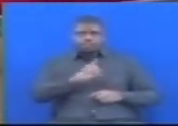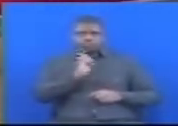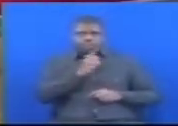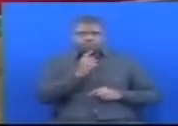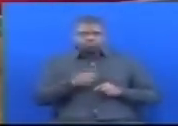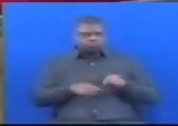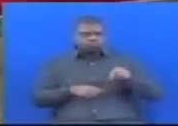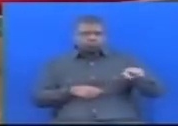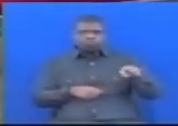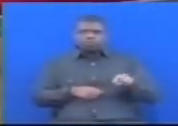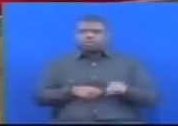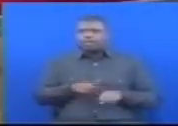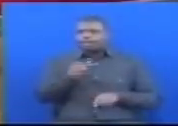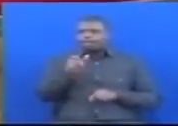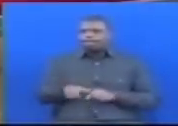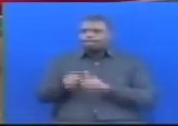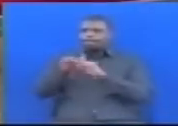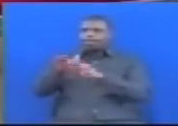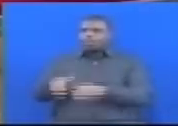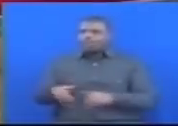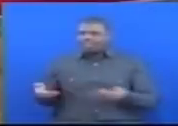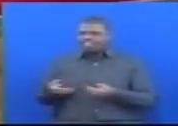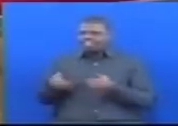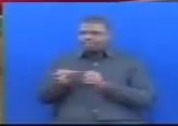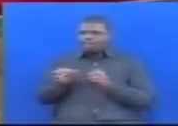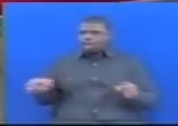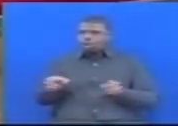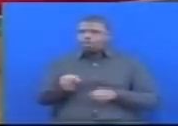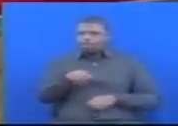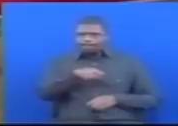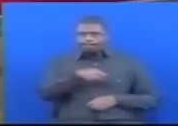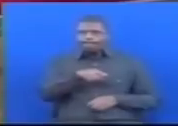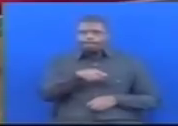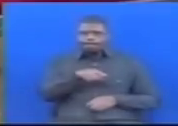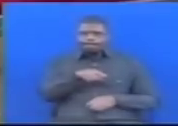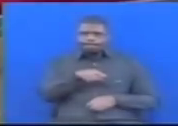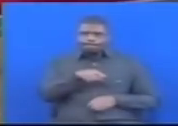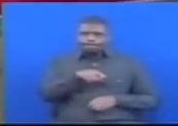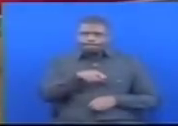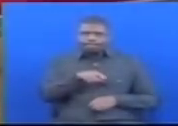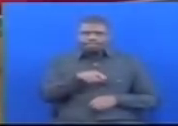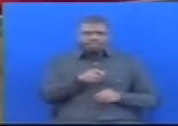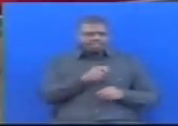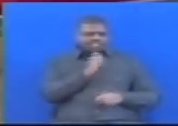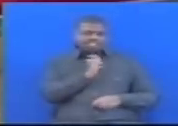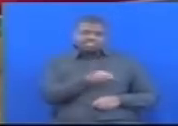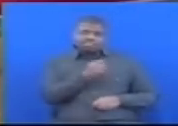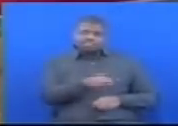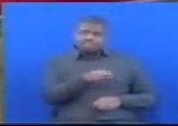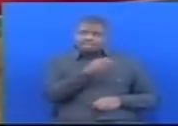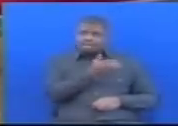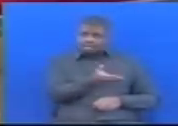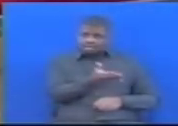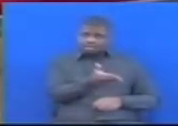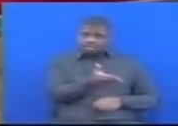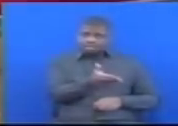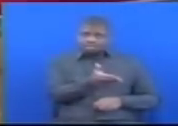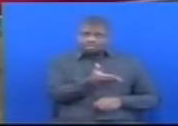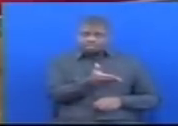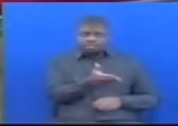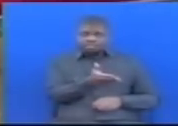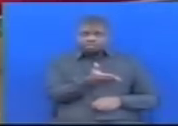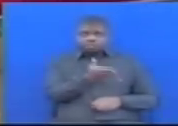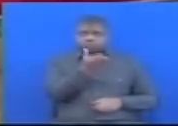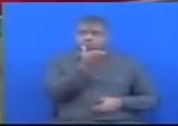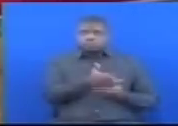bunge wa viti maalum lenye sehemu A na B kama ifuatavyo. Mheshimiwa Spika, si kweli kuwa